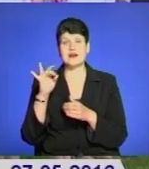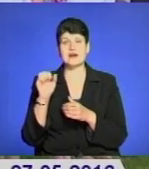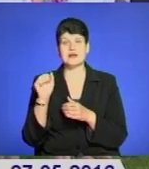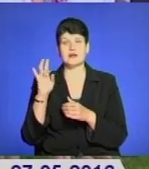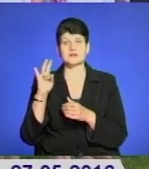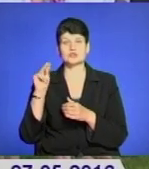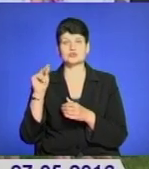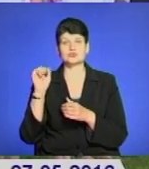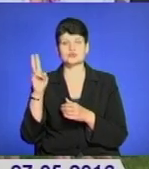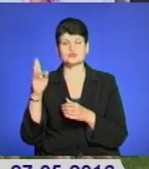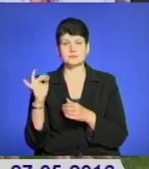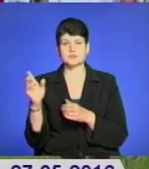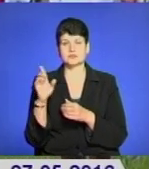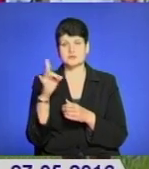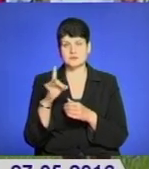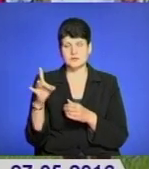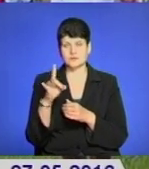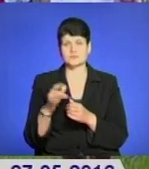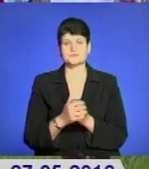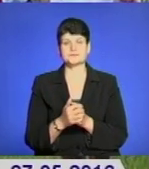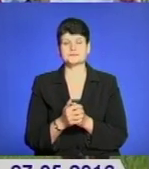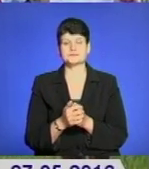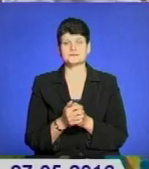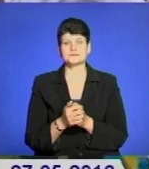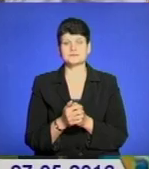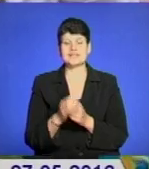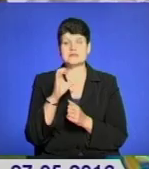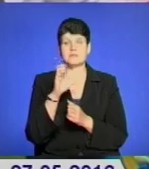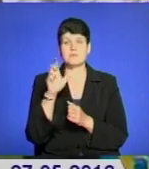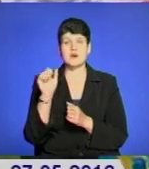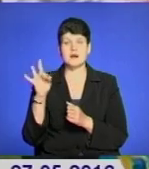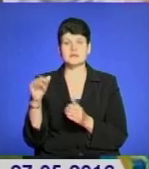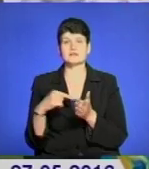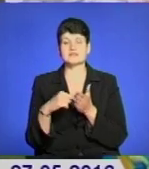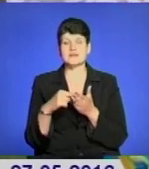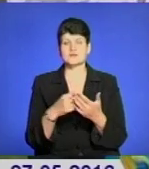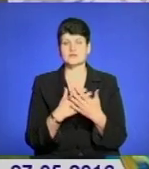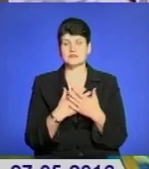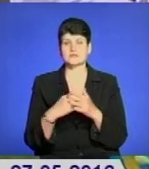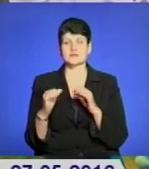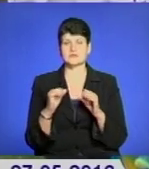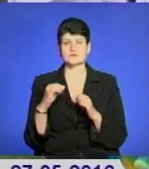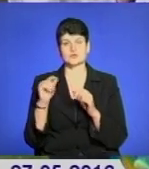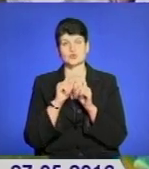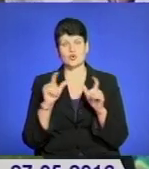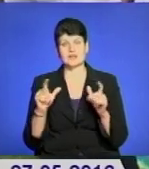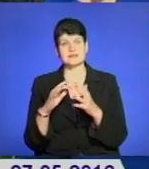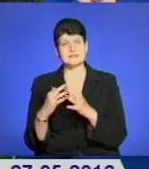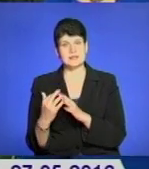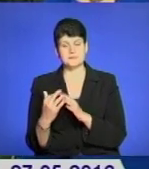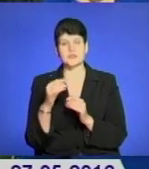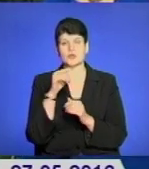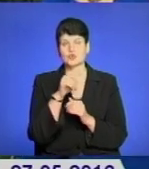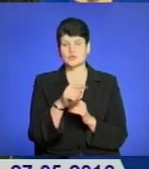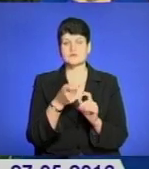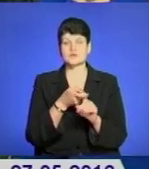загальноосвітньої школи 1-3 ступенів Бережанського району. Степан Барна відзначив активність керівництва школи та села. Тут в